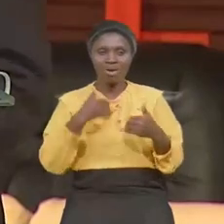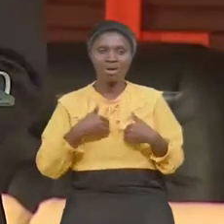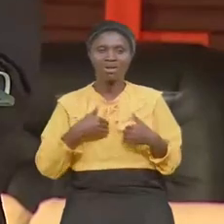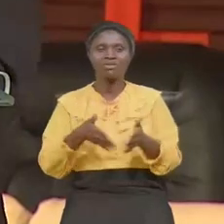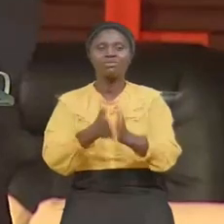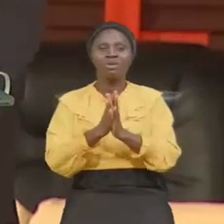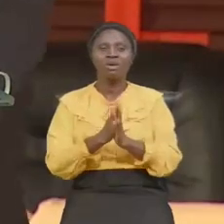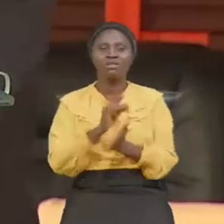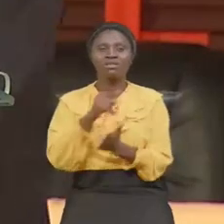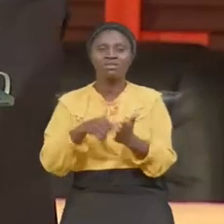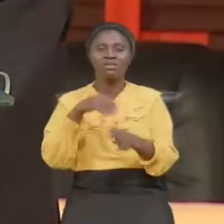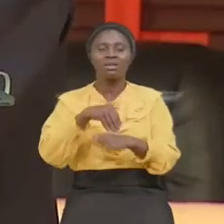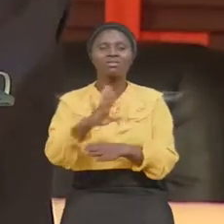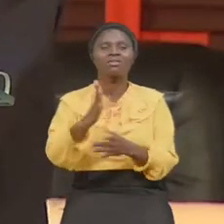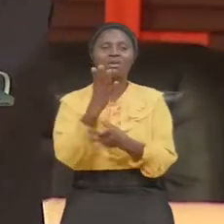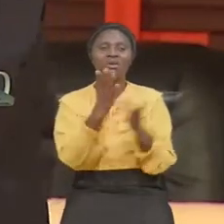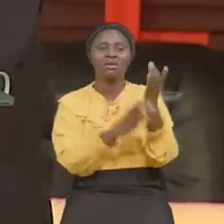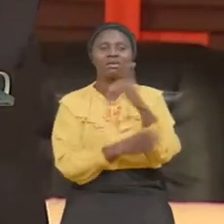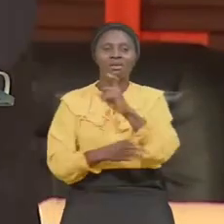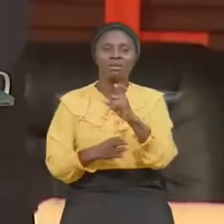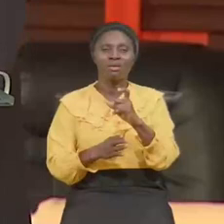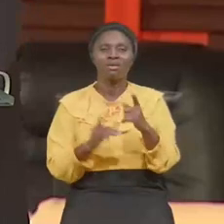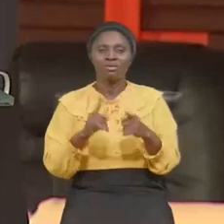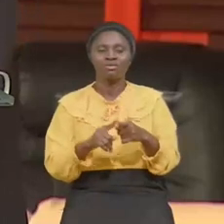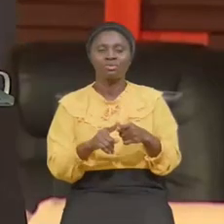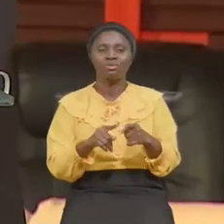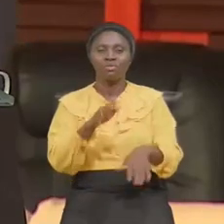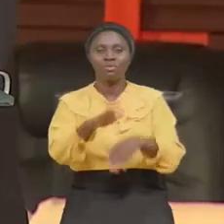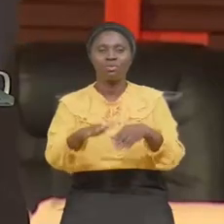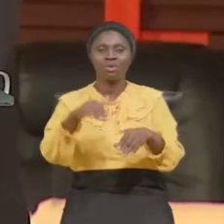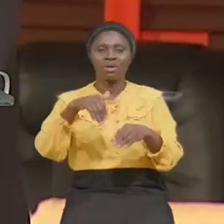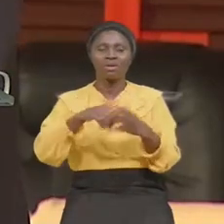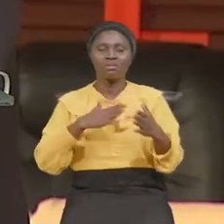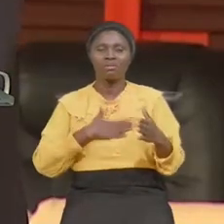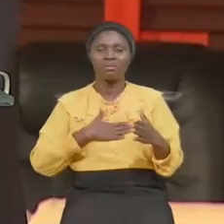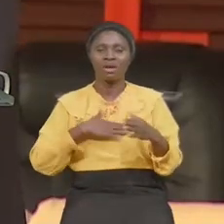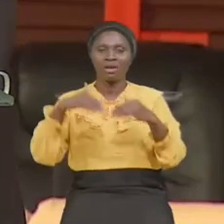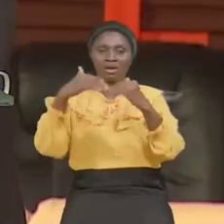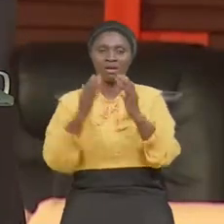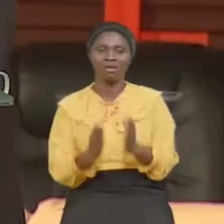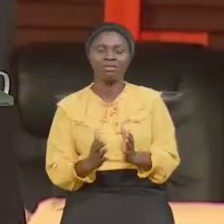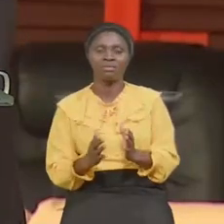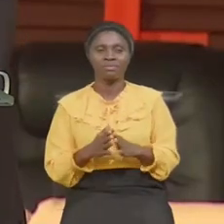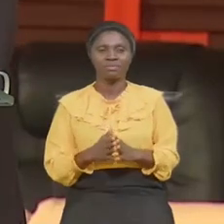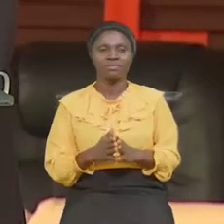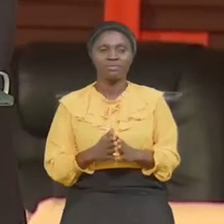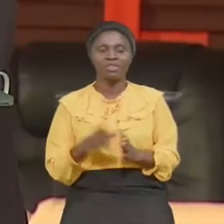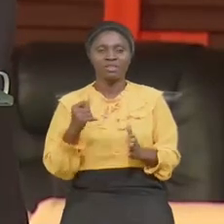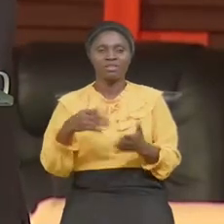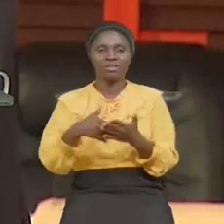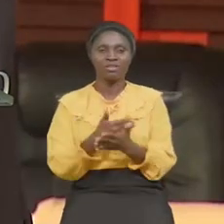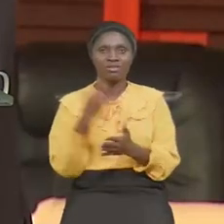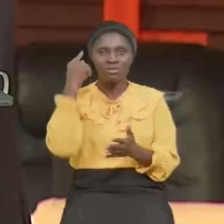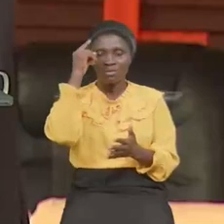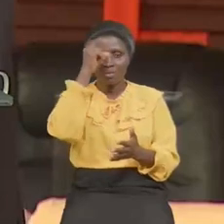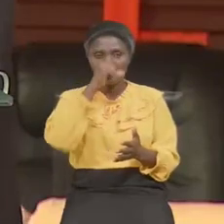Dieu. Cessez d'apporter de vaines offrandes. J'ai en horreur l'encens, les nouvelles lunes, les sabbats et les